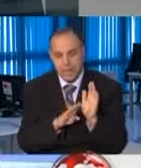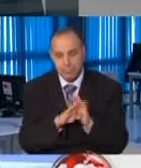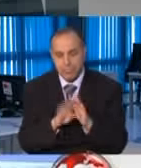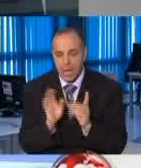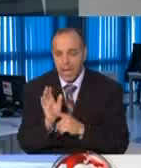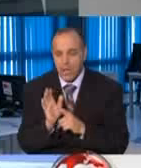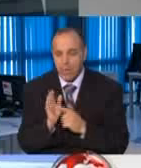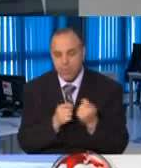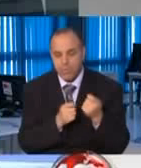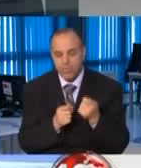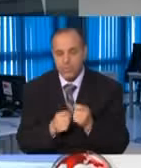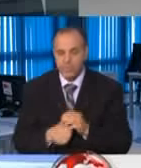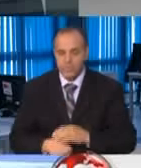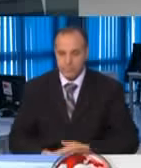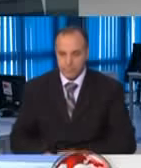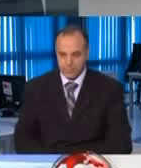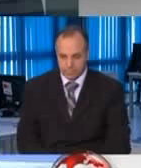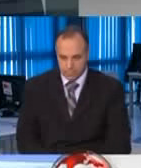القانوني والمالي لذلك.